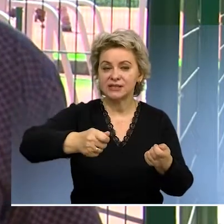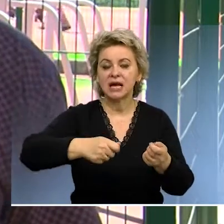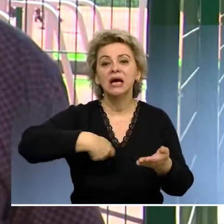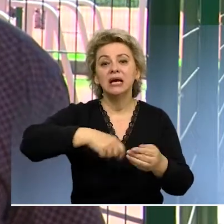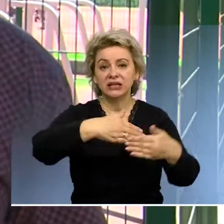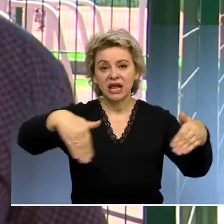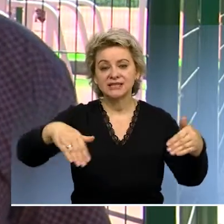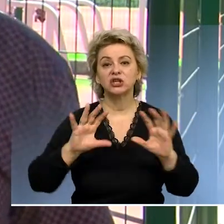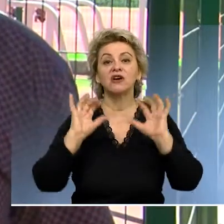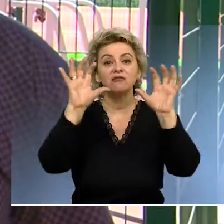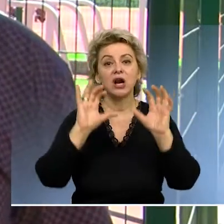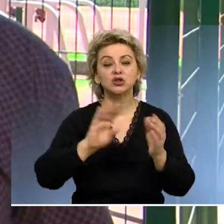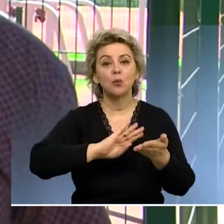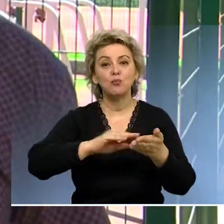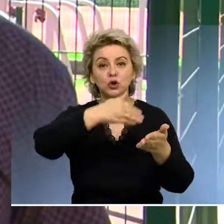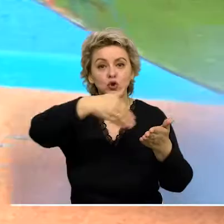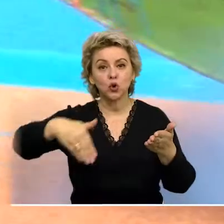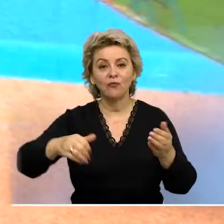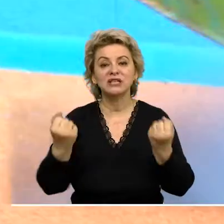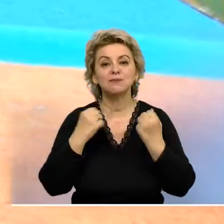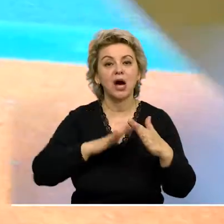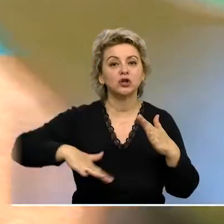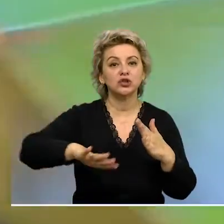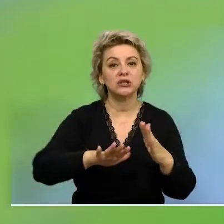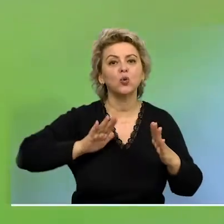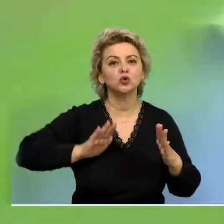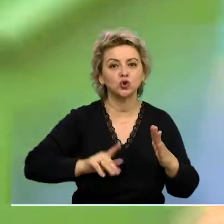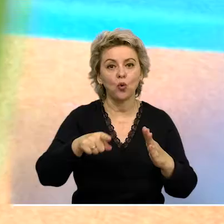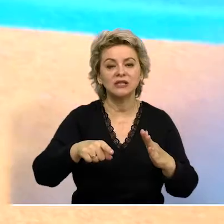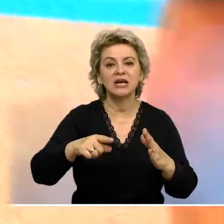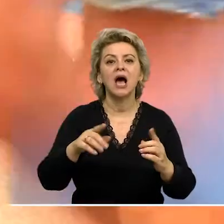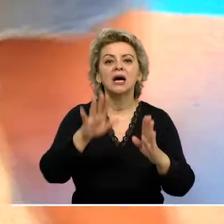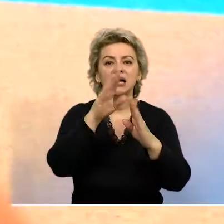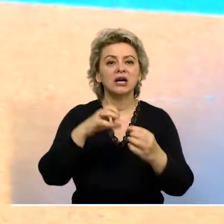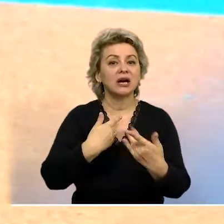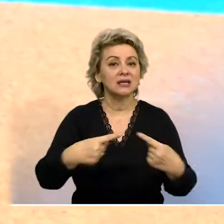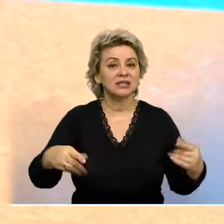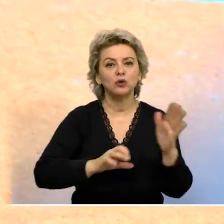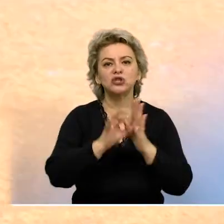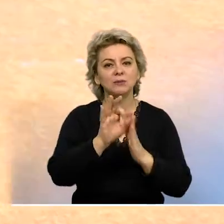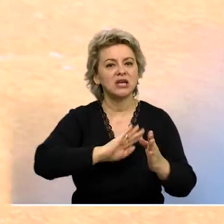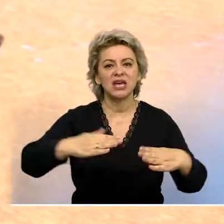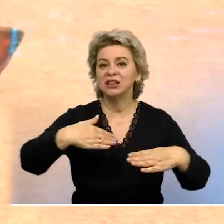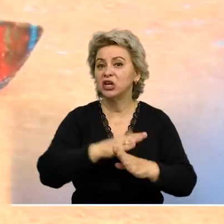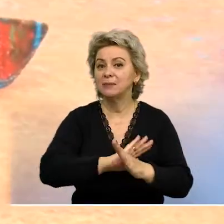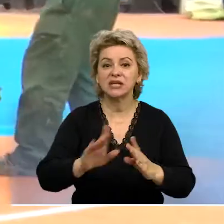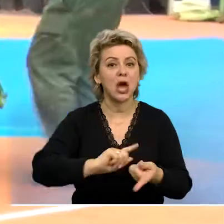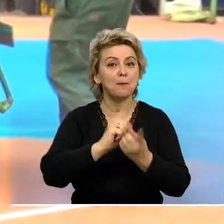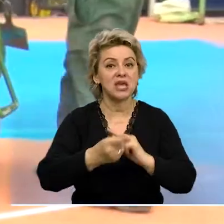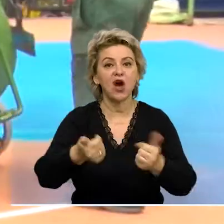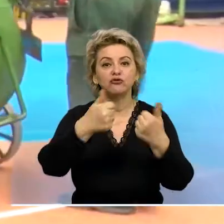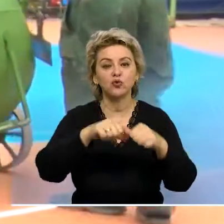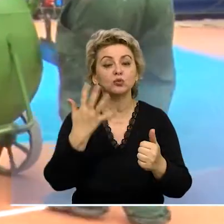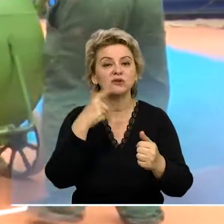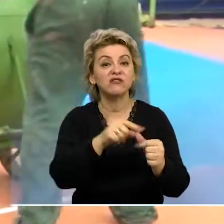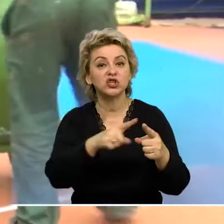для тенниса, сетки для волейбола. Бесшовные спортивные покрытия устойчивы к атмосферным перепадам температуры. Не